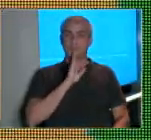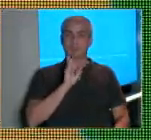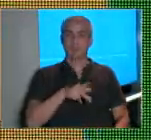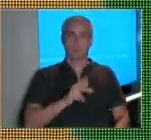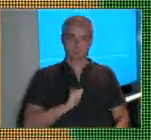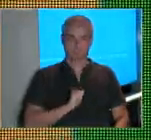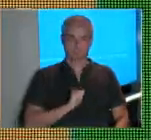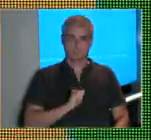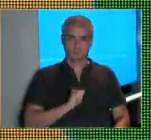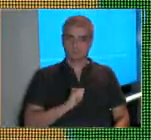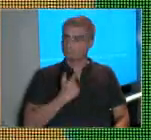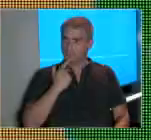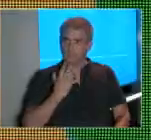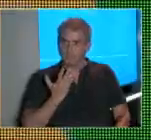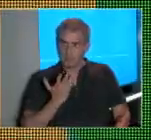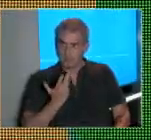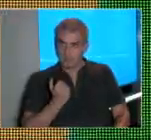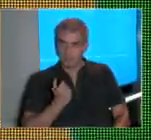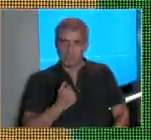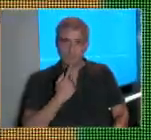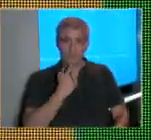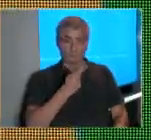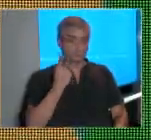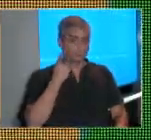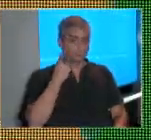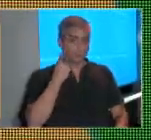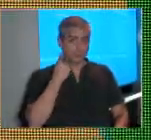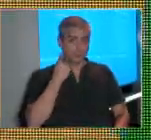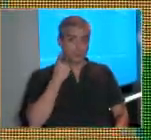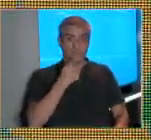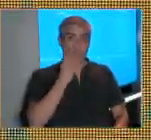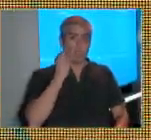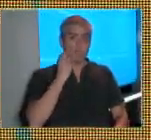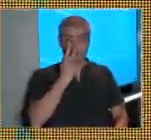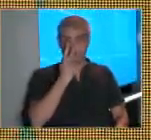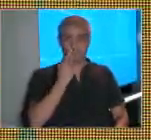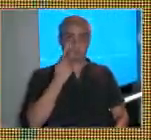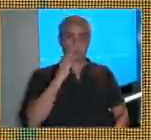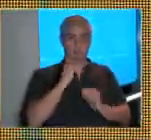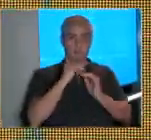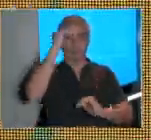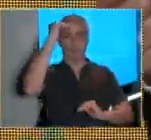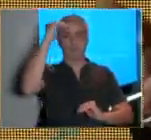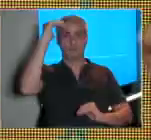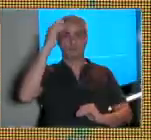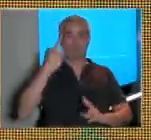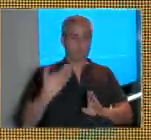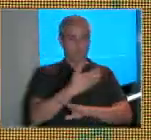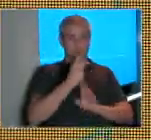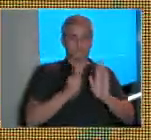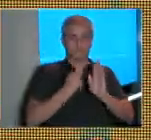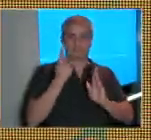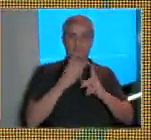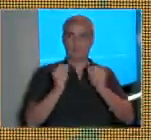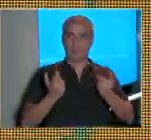יש לנו בעיה. אני אומר, מה קרה? הוא אומר לי, שמע, ערפאת נראה לי יותר גבוה משהוא נכנס בפעם